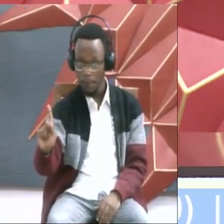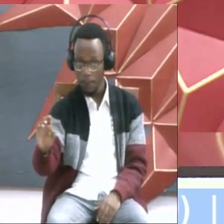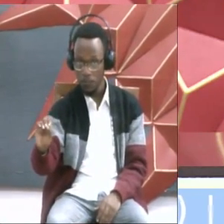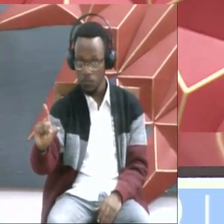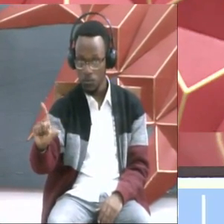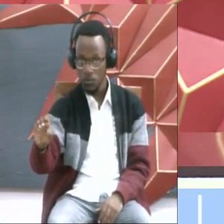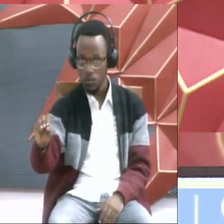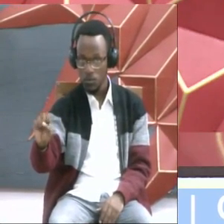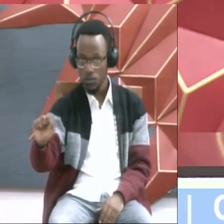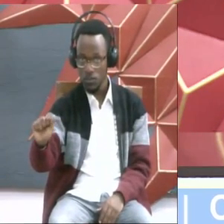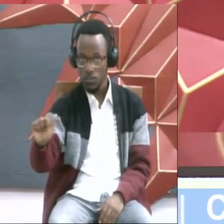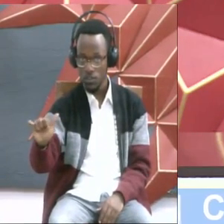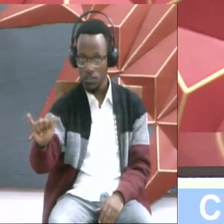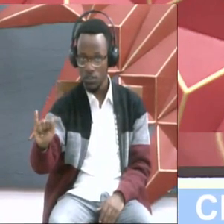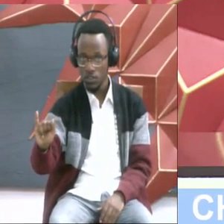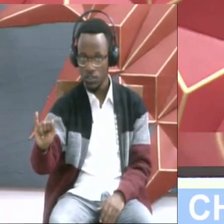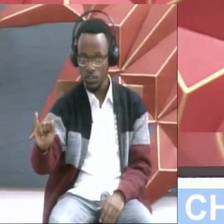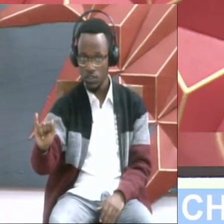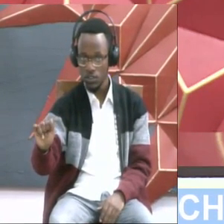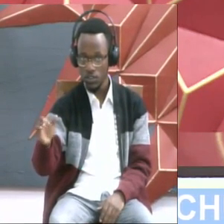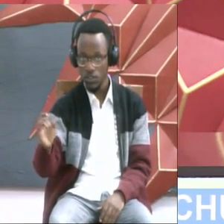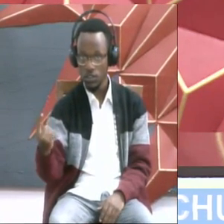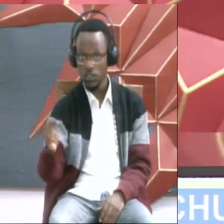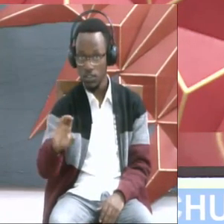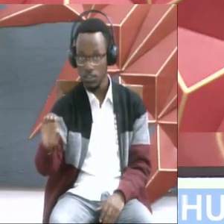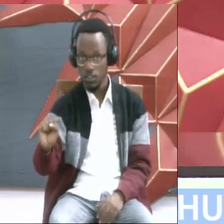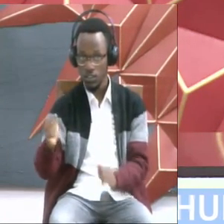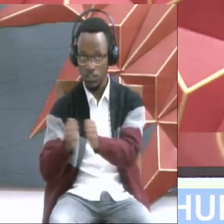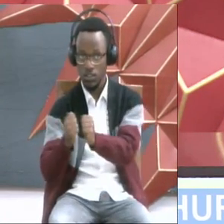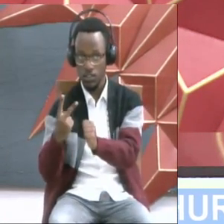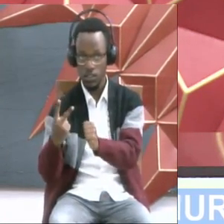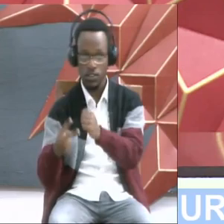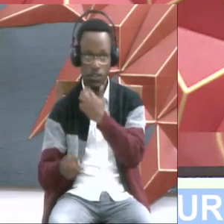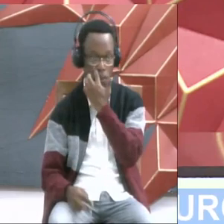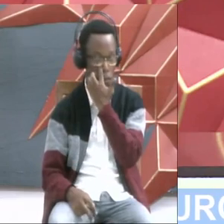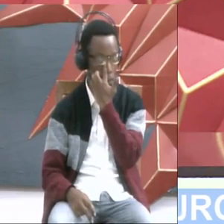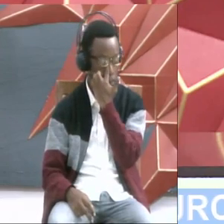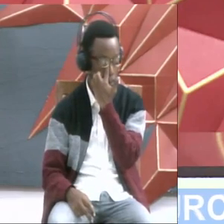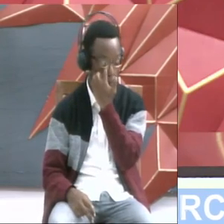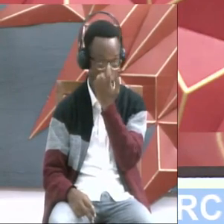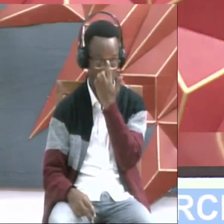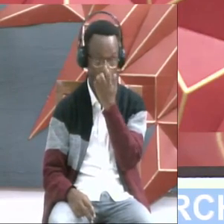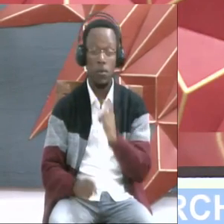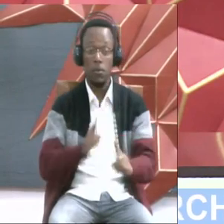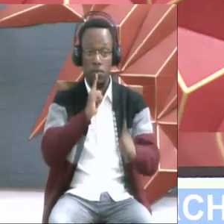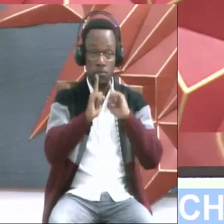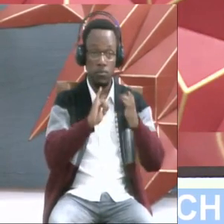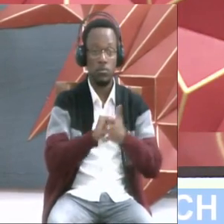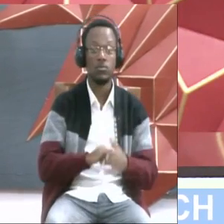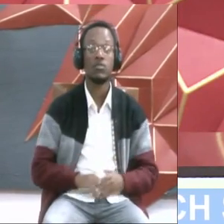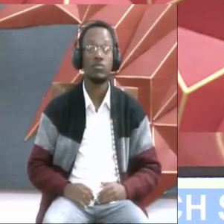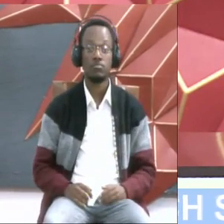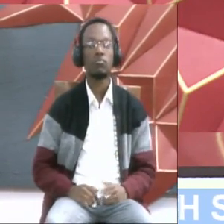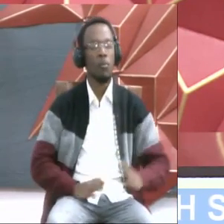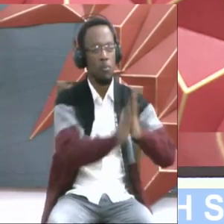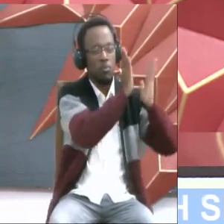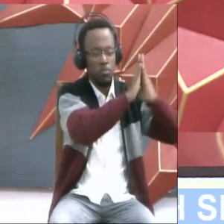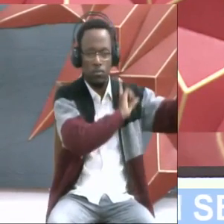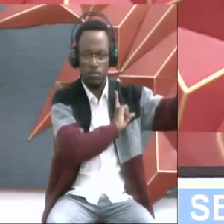igice cya mbere umurongo wa cumi na kabiri handitse ano majambo meza ngo mushime data wa twese